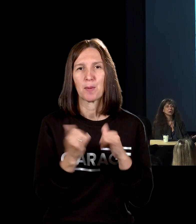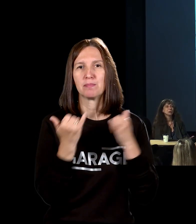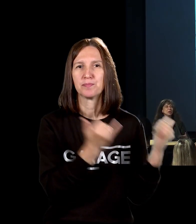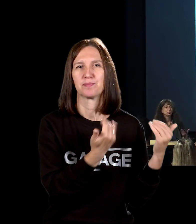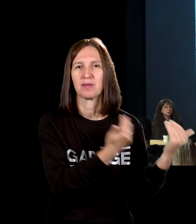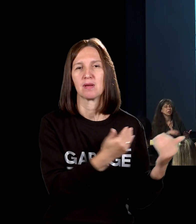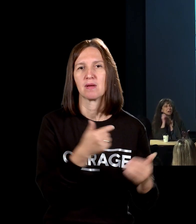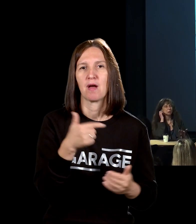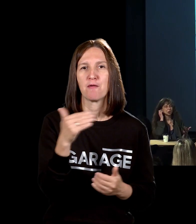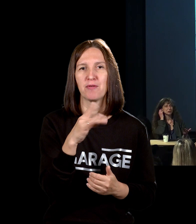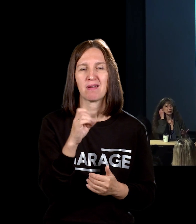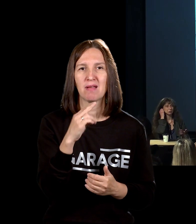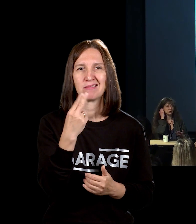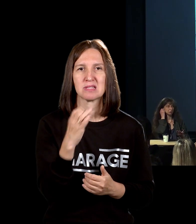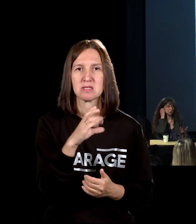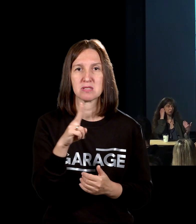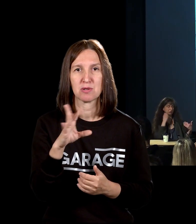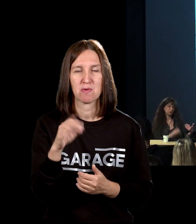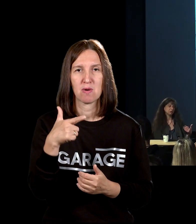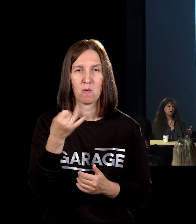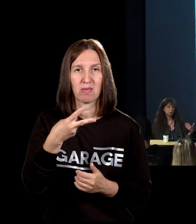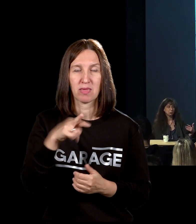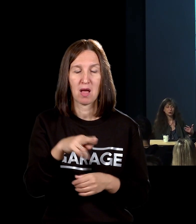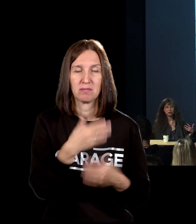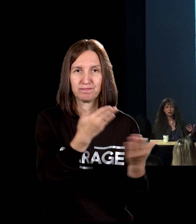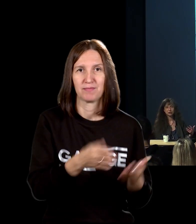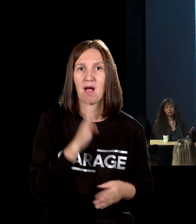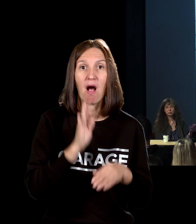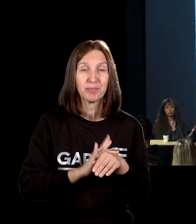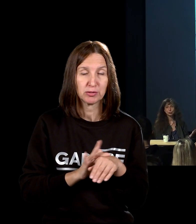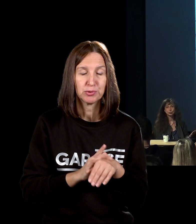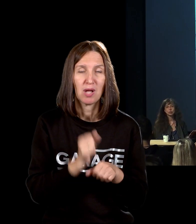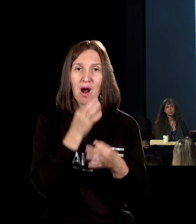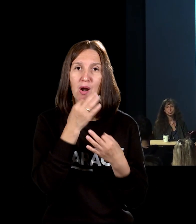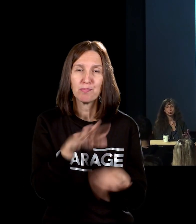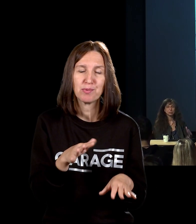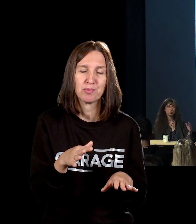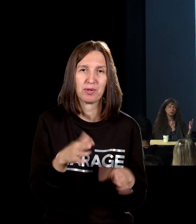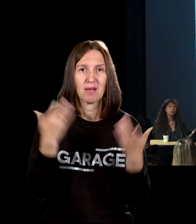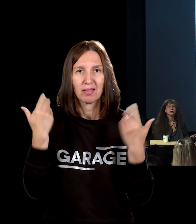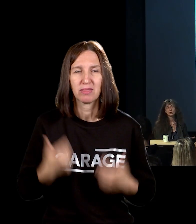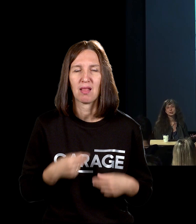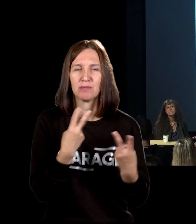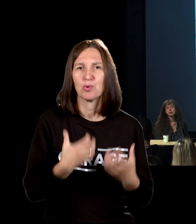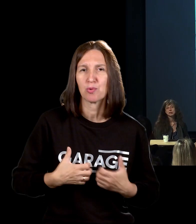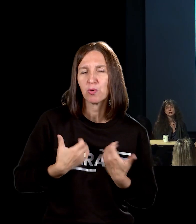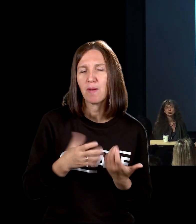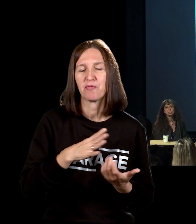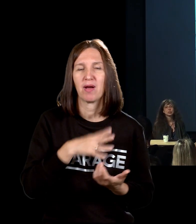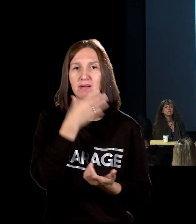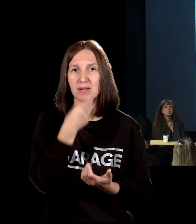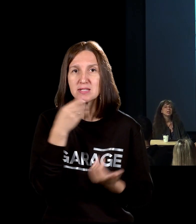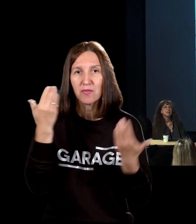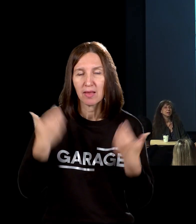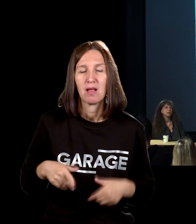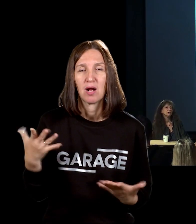вот обнаженный, которая уже, где любое женское тело, в данном случае уродливое, ну, или там, так сказать, более красивое тело, которое